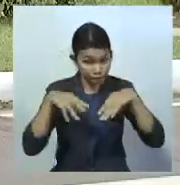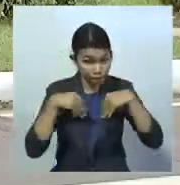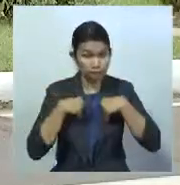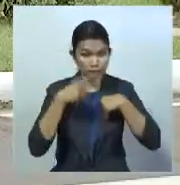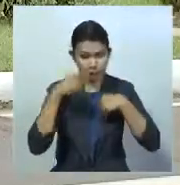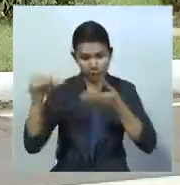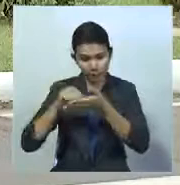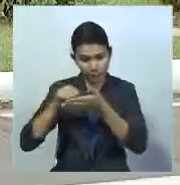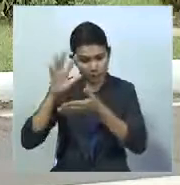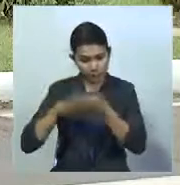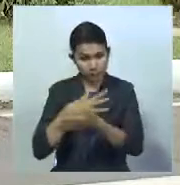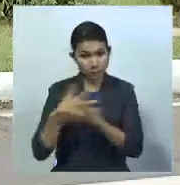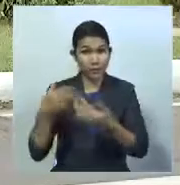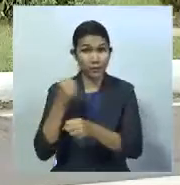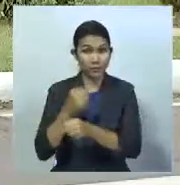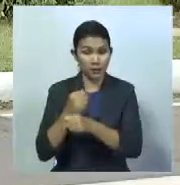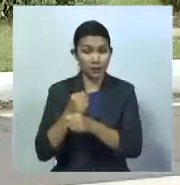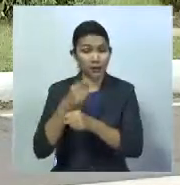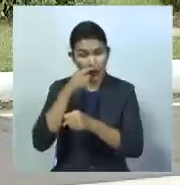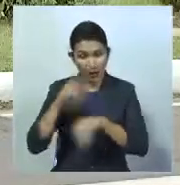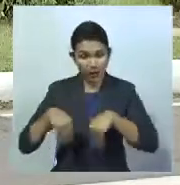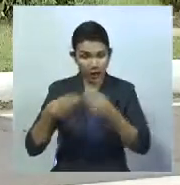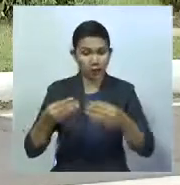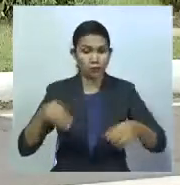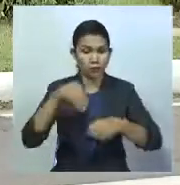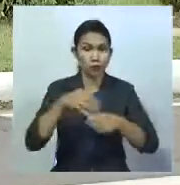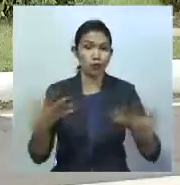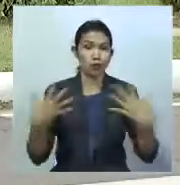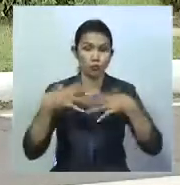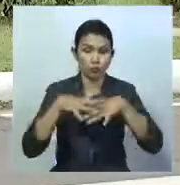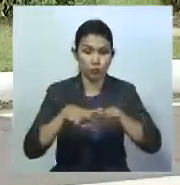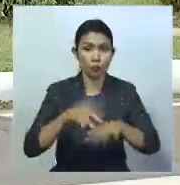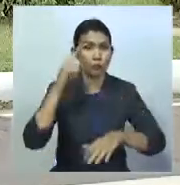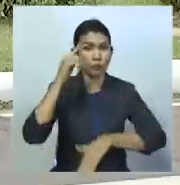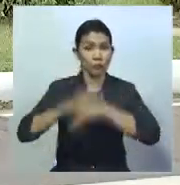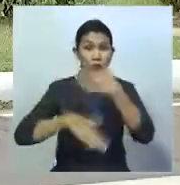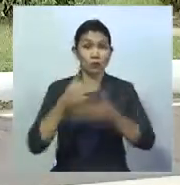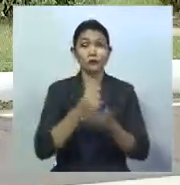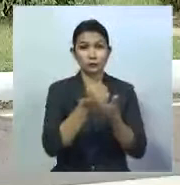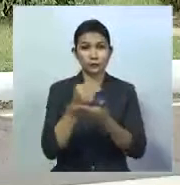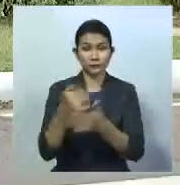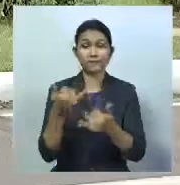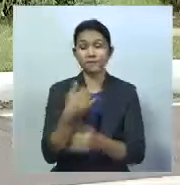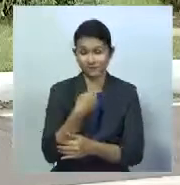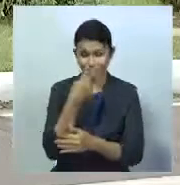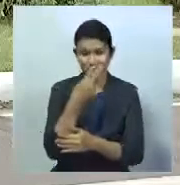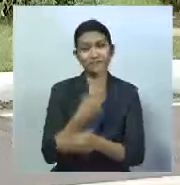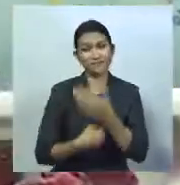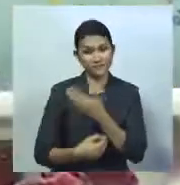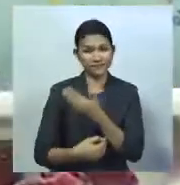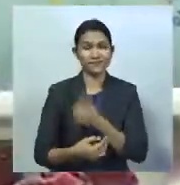และไปปรับแผนในการทำงานเพื่อให้สามารถอยู่ร่วมกันได้และพัฒนาพื้นที่ให้ดีขึ้นไปดูบรรยากาศบางช่วงบางตอนกันก่อ